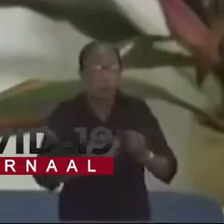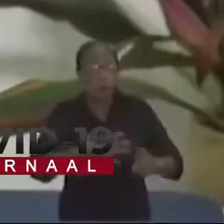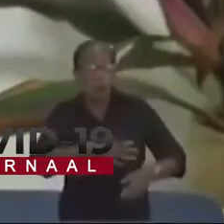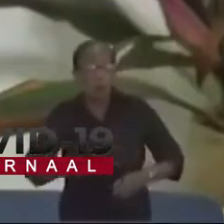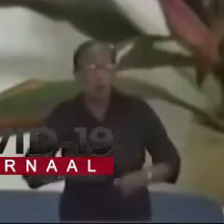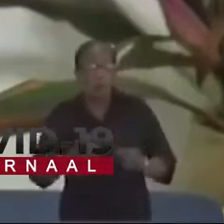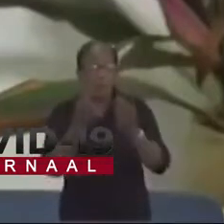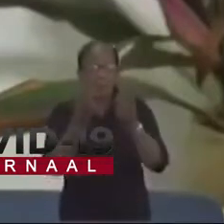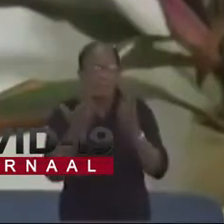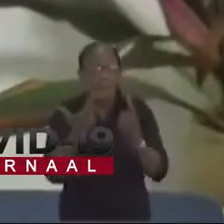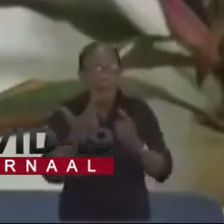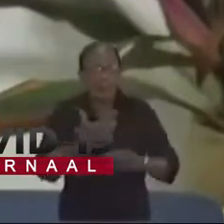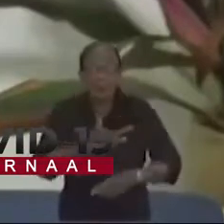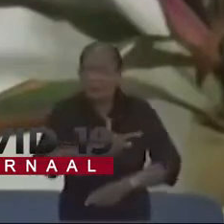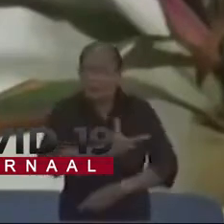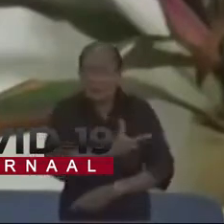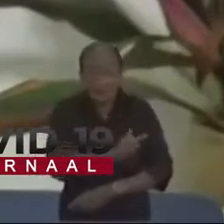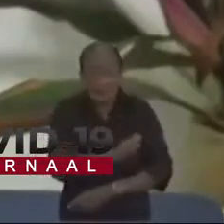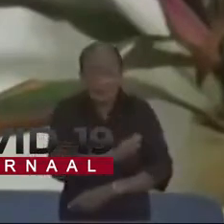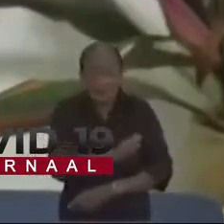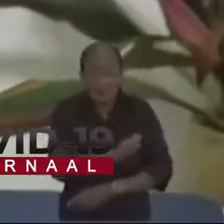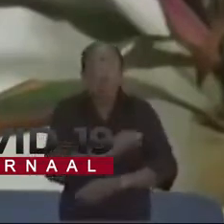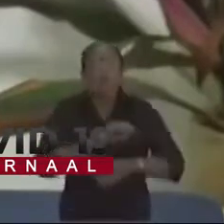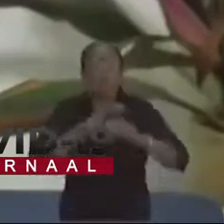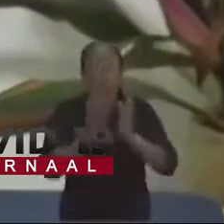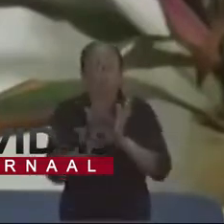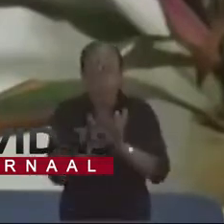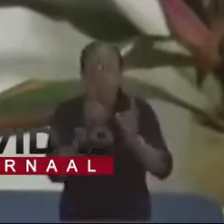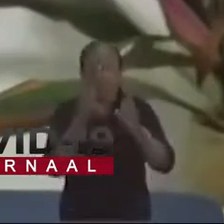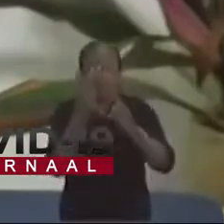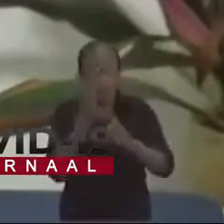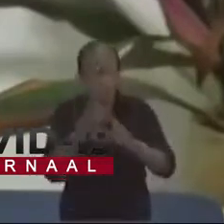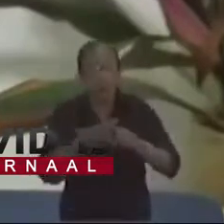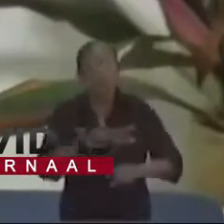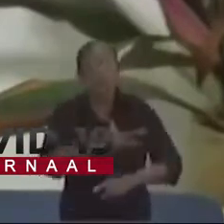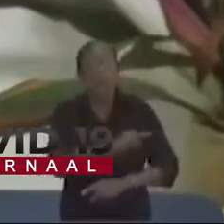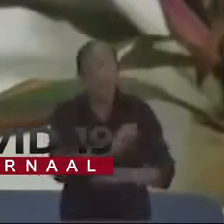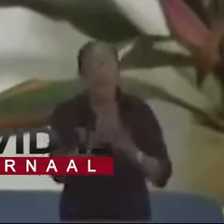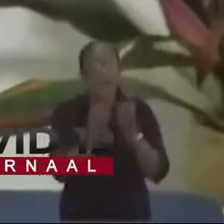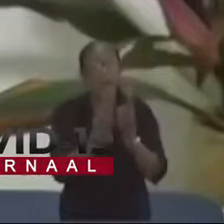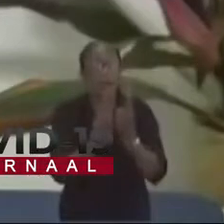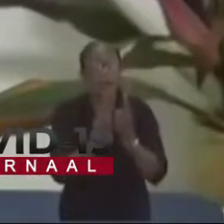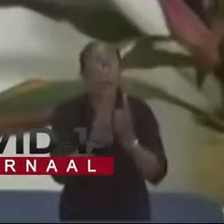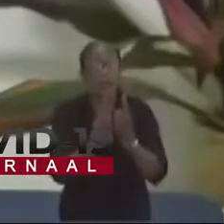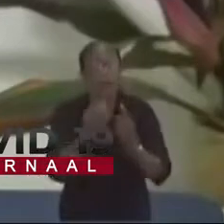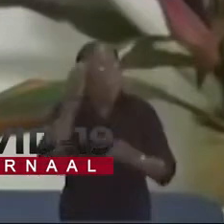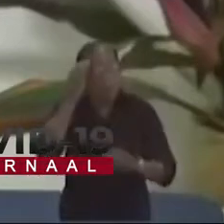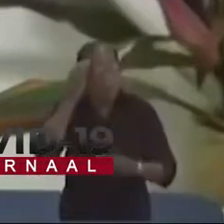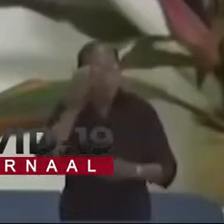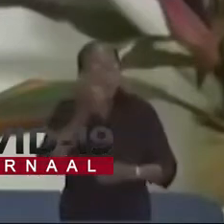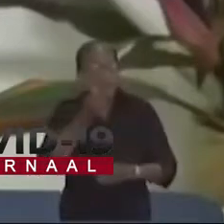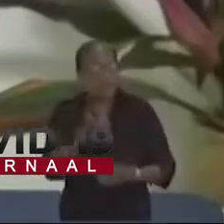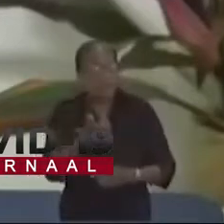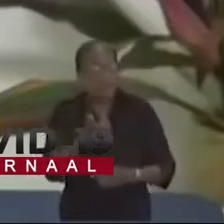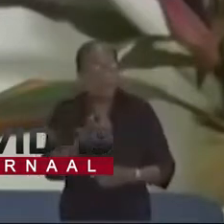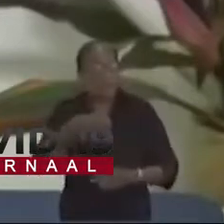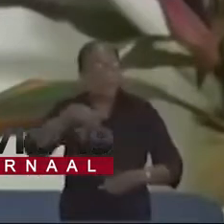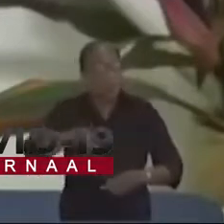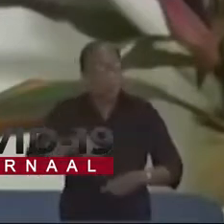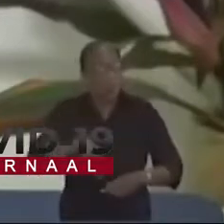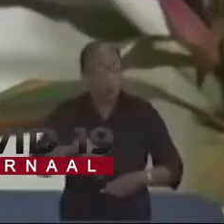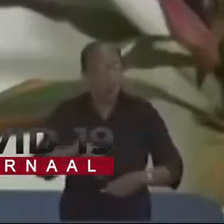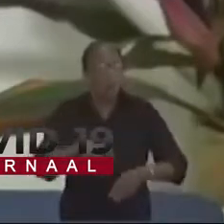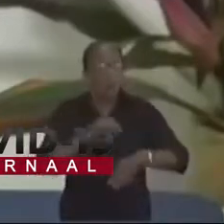117, volledig gevaccineerd 11 en onbekend 6. Momenteel liggen er in het